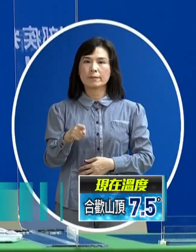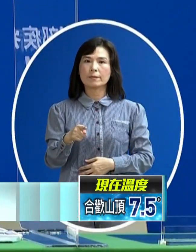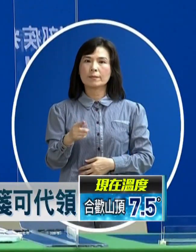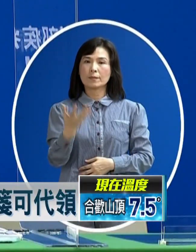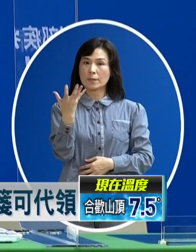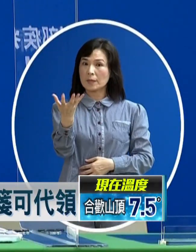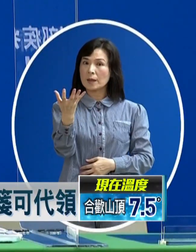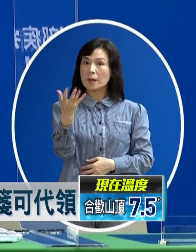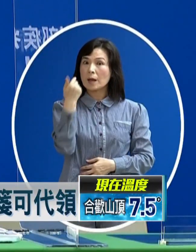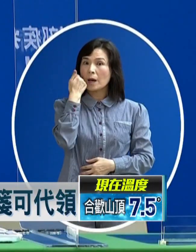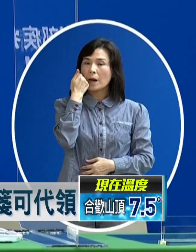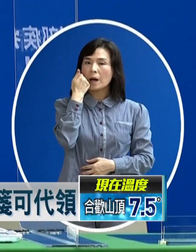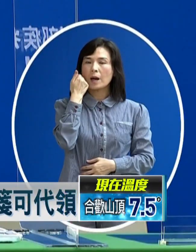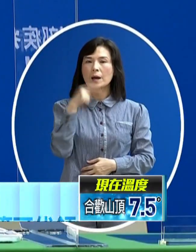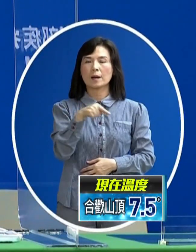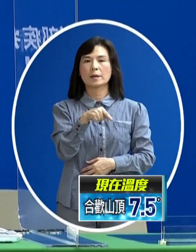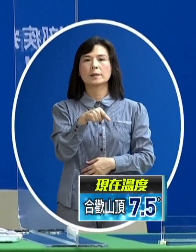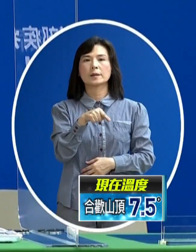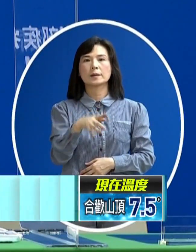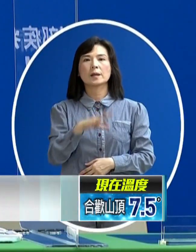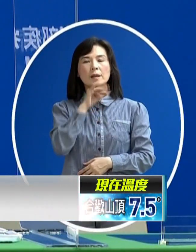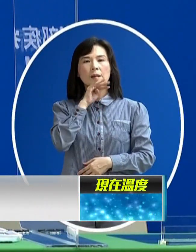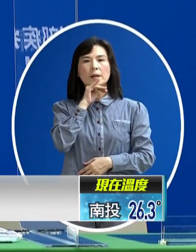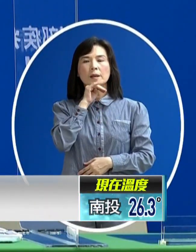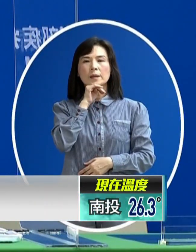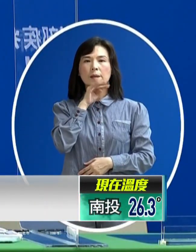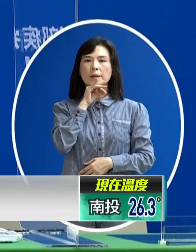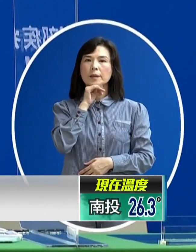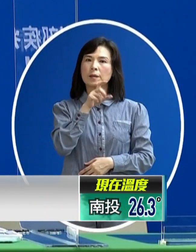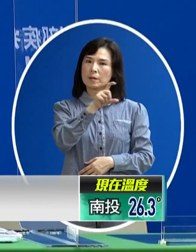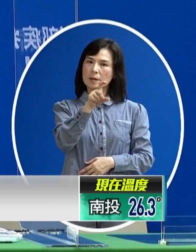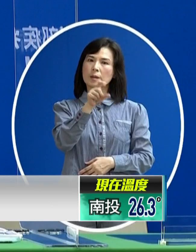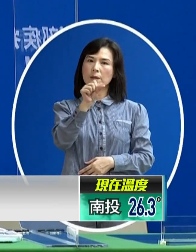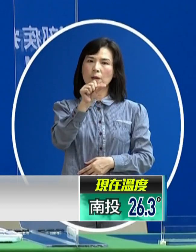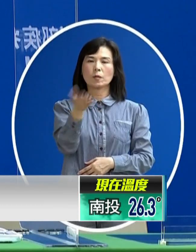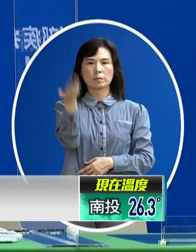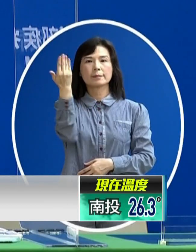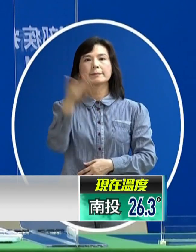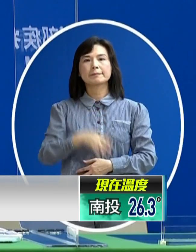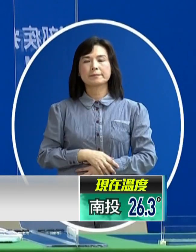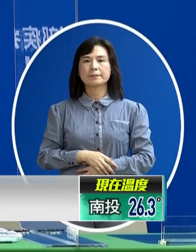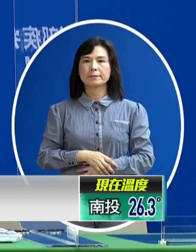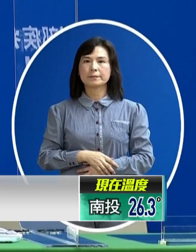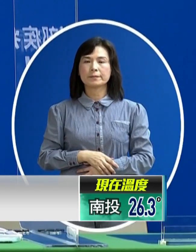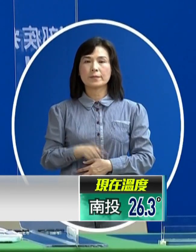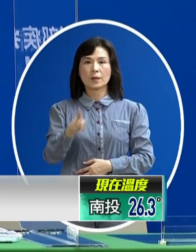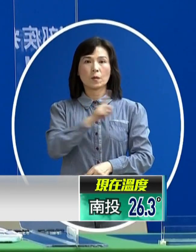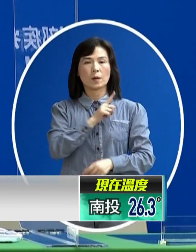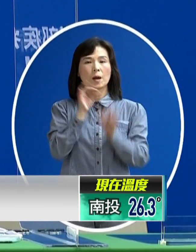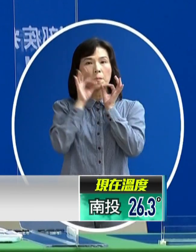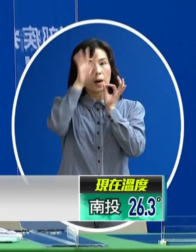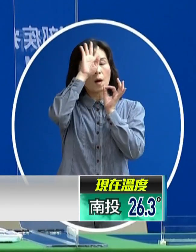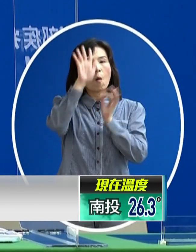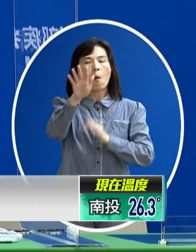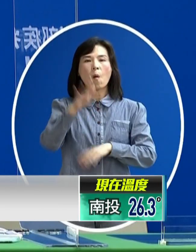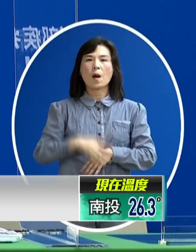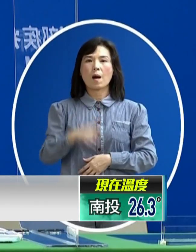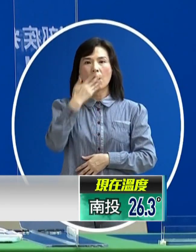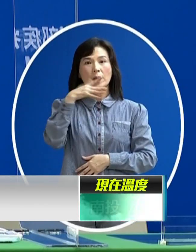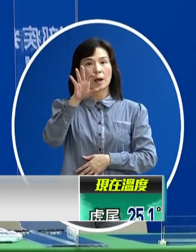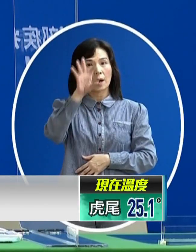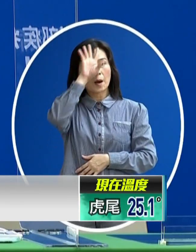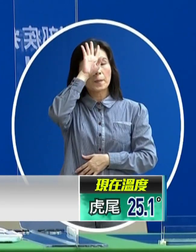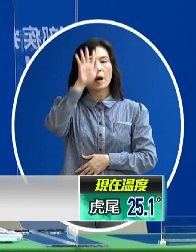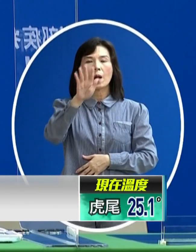大宗就是在最上面的几个，年龄在65岁以上，或本身有癌症，或本身有糖尿